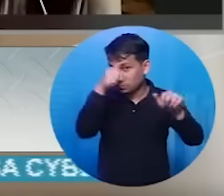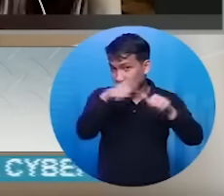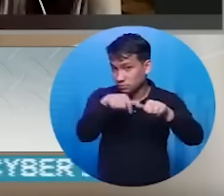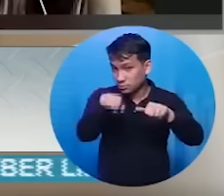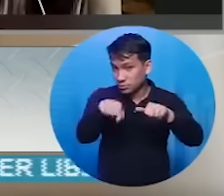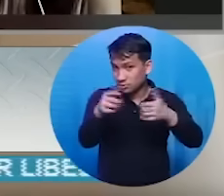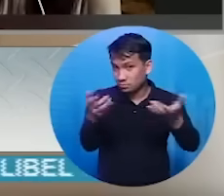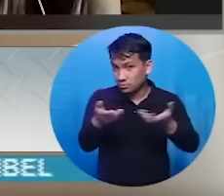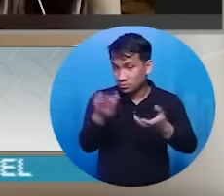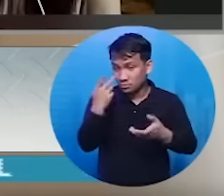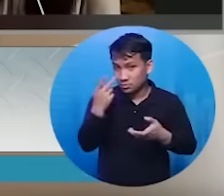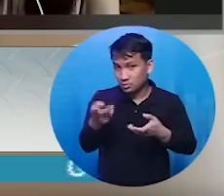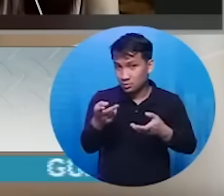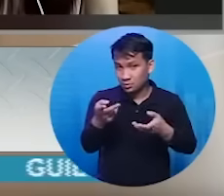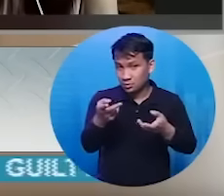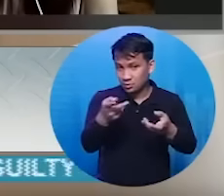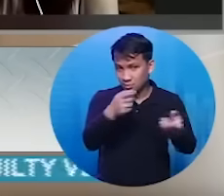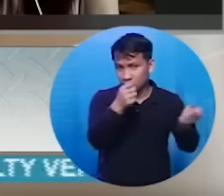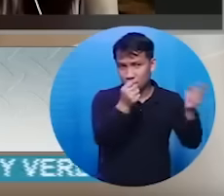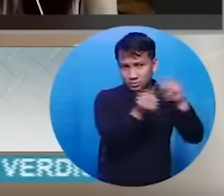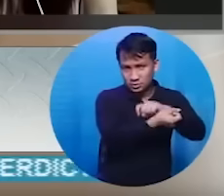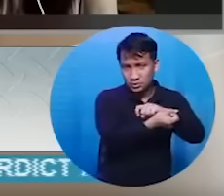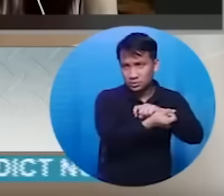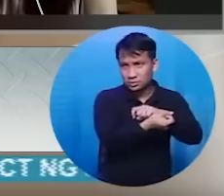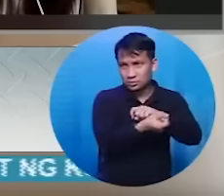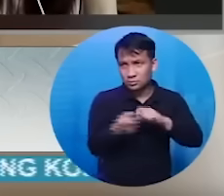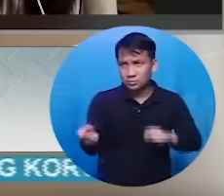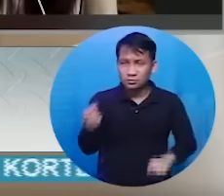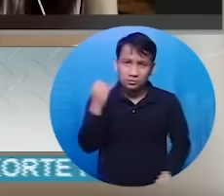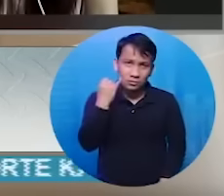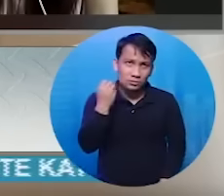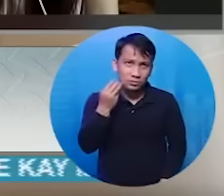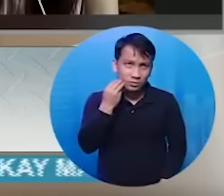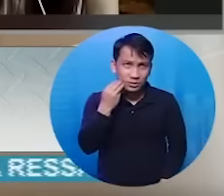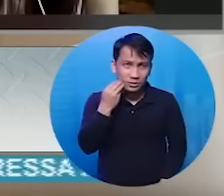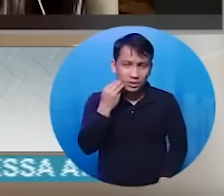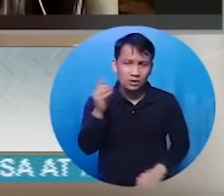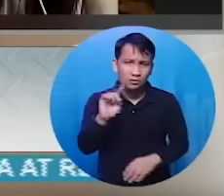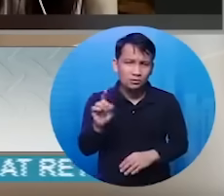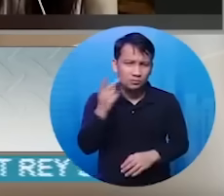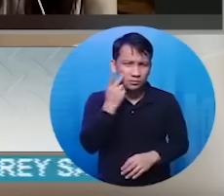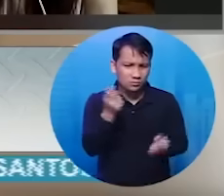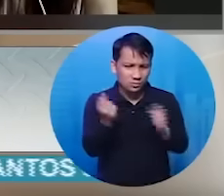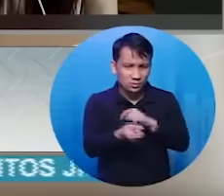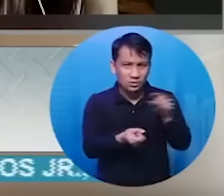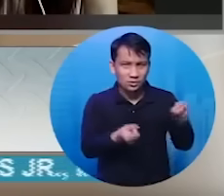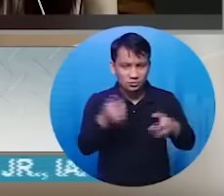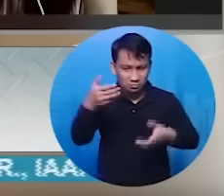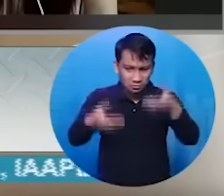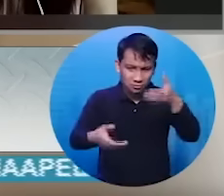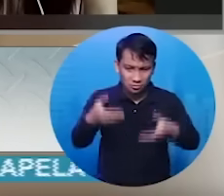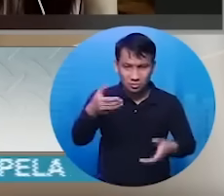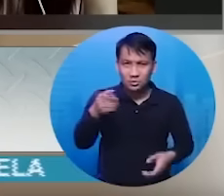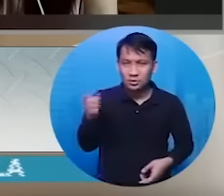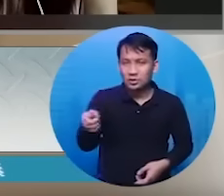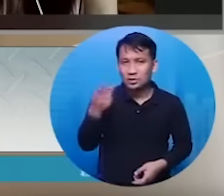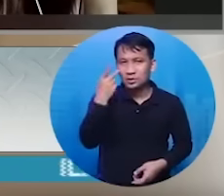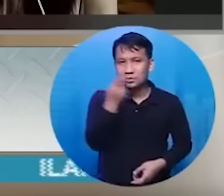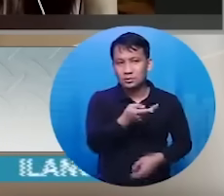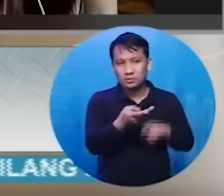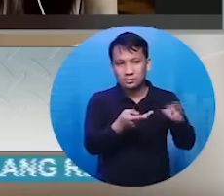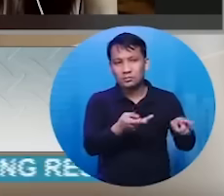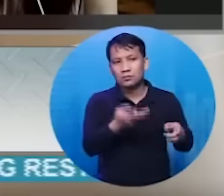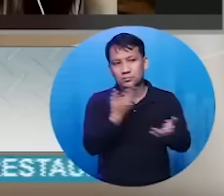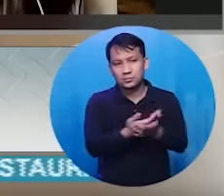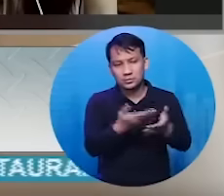halimbawa, nakita nila, nagbago ka, pwede pa naman umatras itong mga kapatid mo, desistance ang tawag niyan. Pagdating sa korte, mali mo, okay, at nakita ng mga kapatid